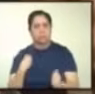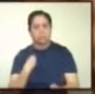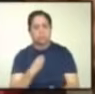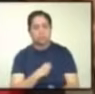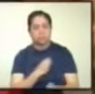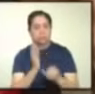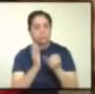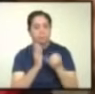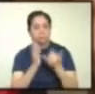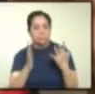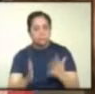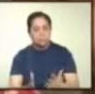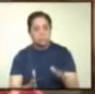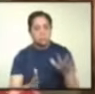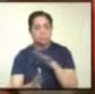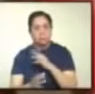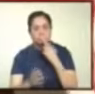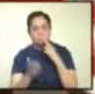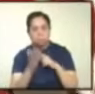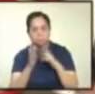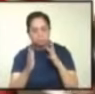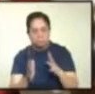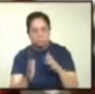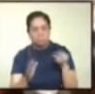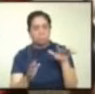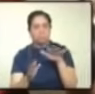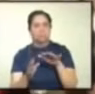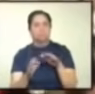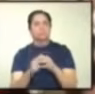the journalism profession, will be